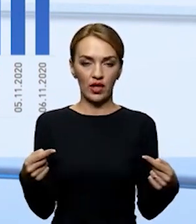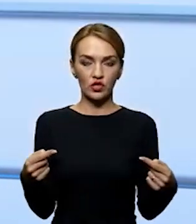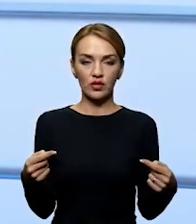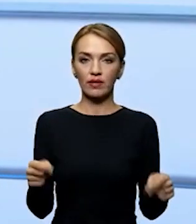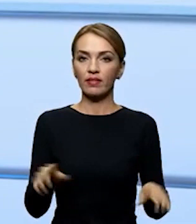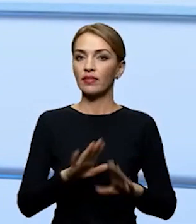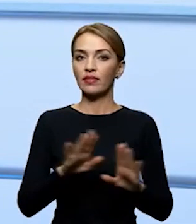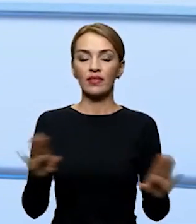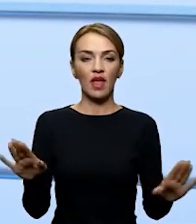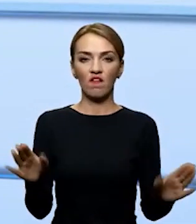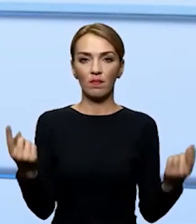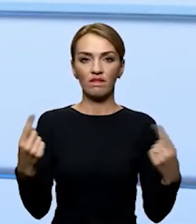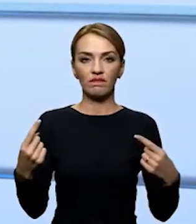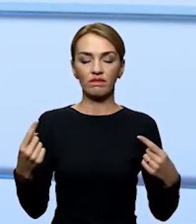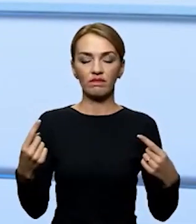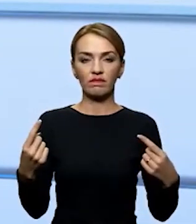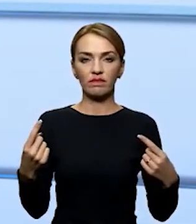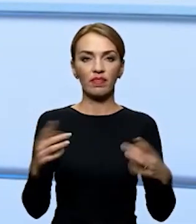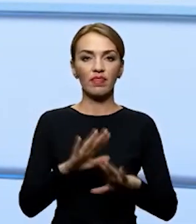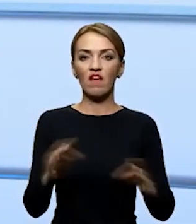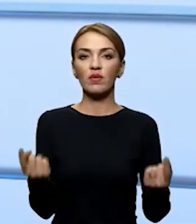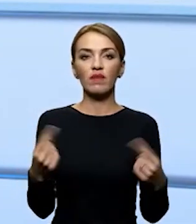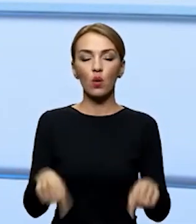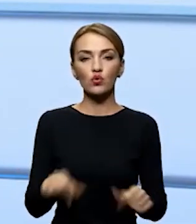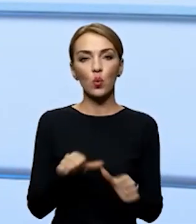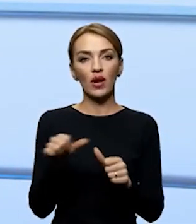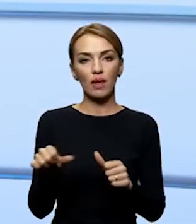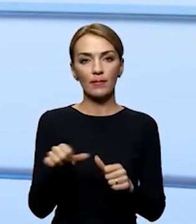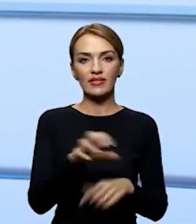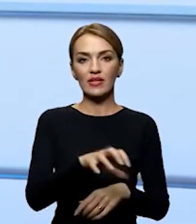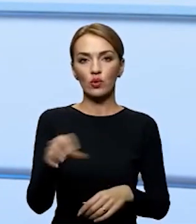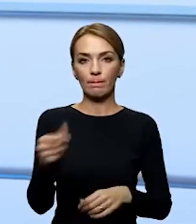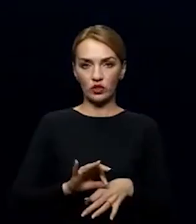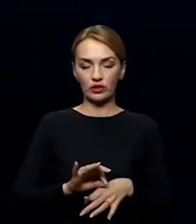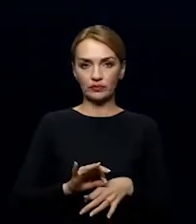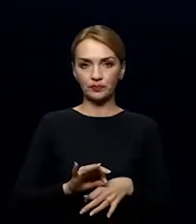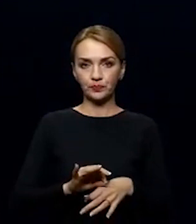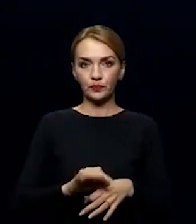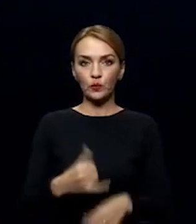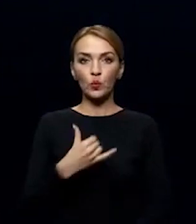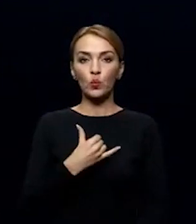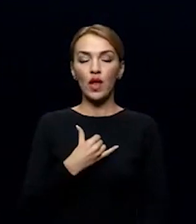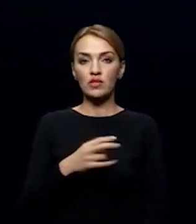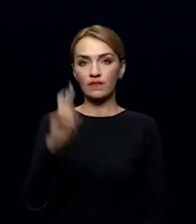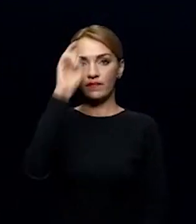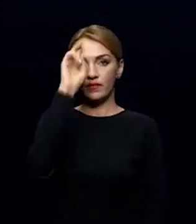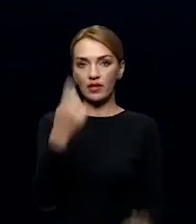вбиваючи окремі сектори бізнесу, перш за все, малого та середнього бізнесу. У нас в країні